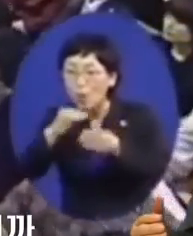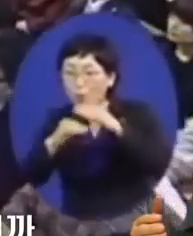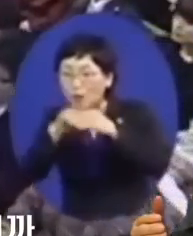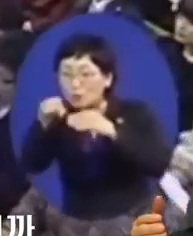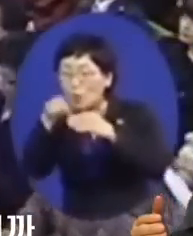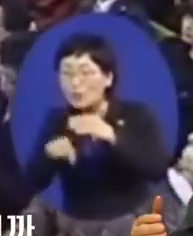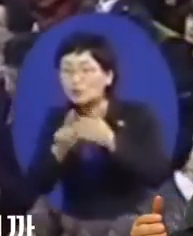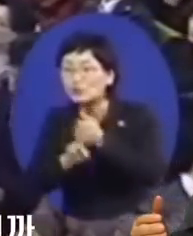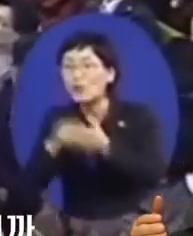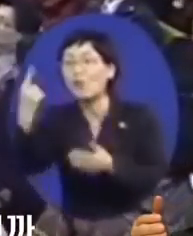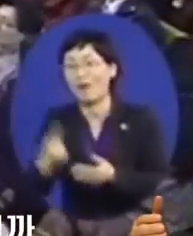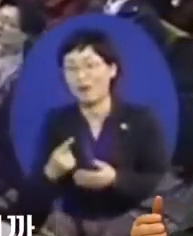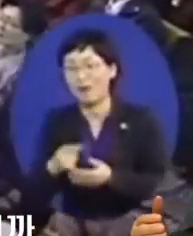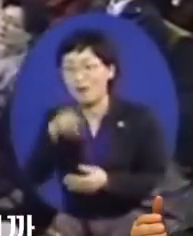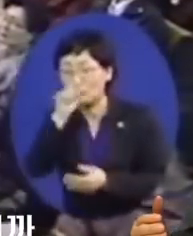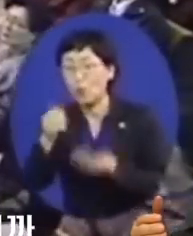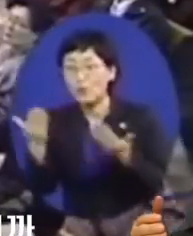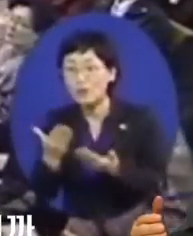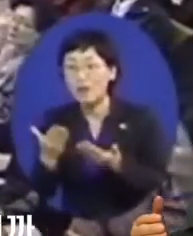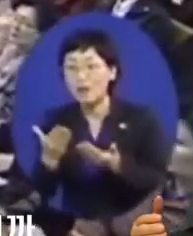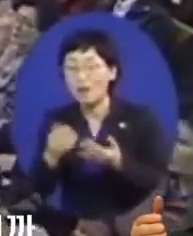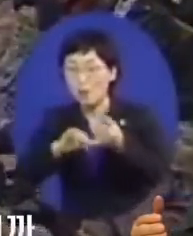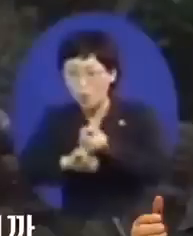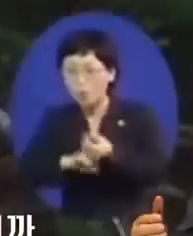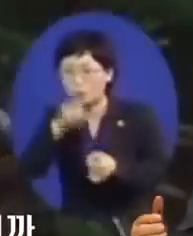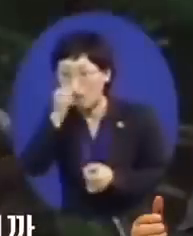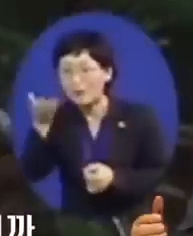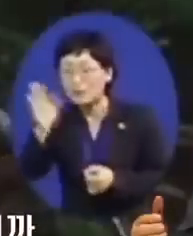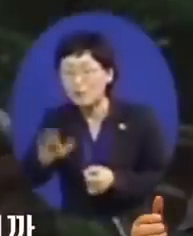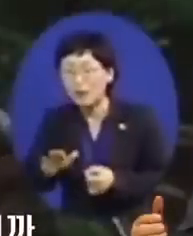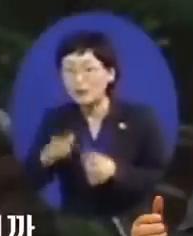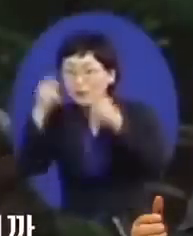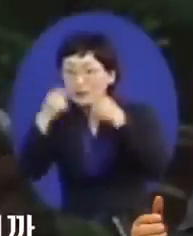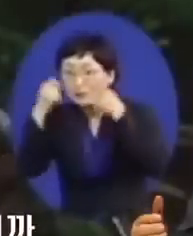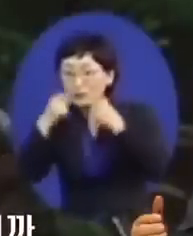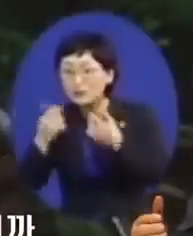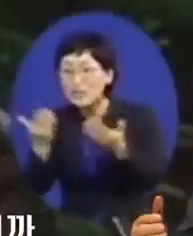좋겠는데 좋은 일이 반드시 슬픔과 고난의 보자기에 쌓여서 온다.